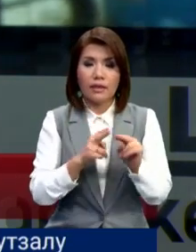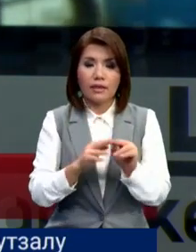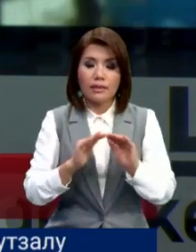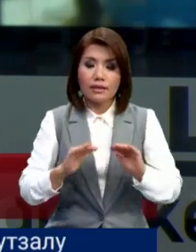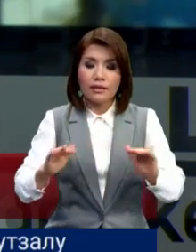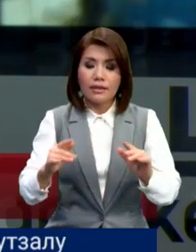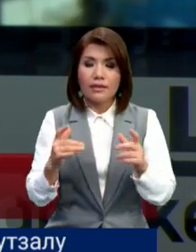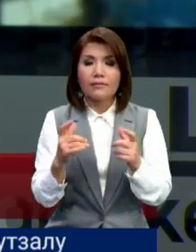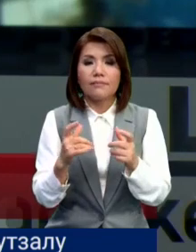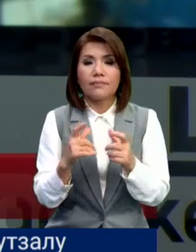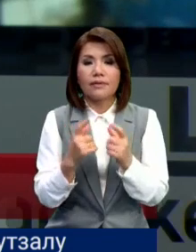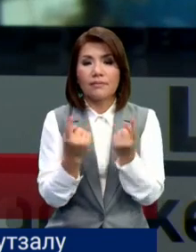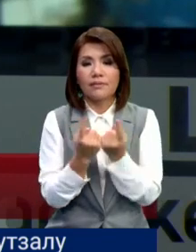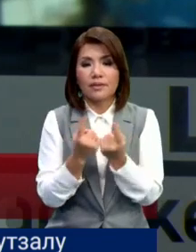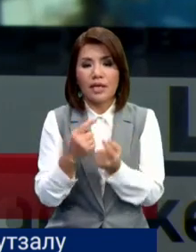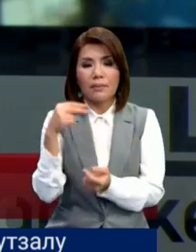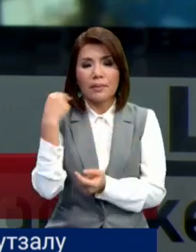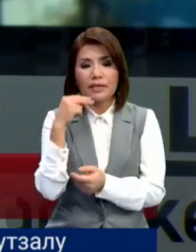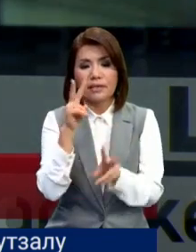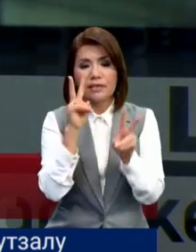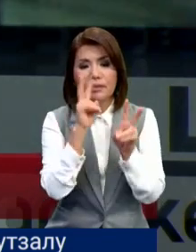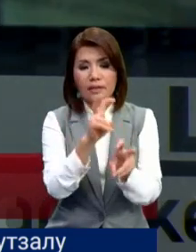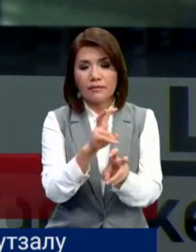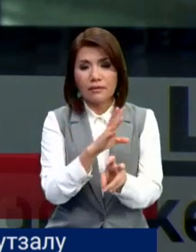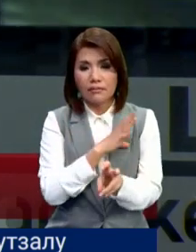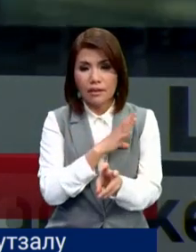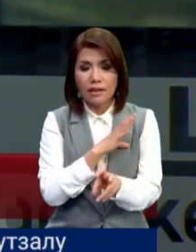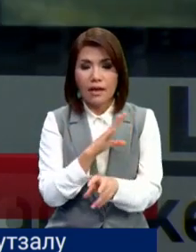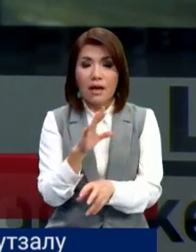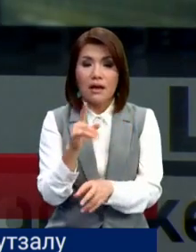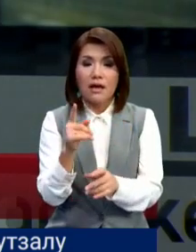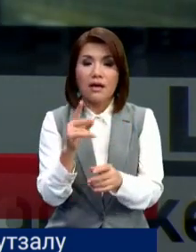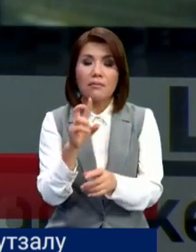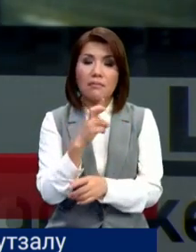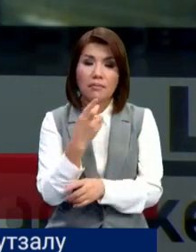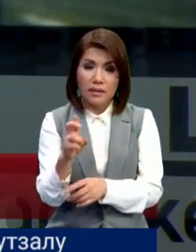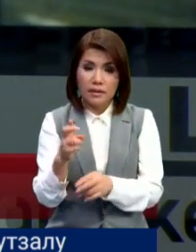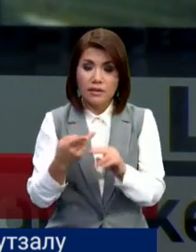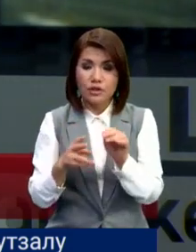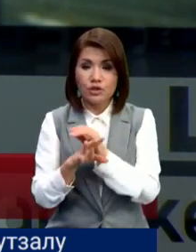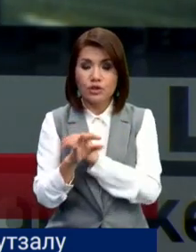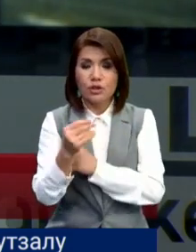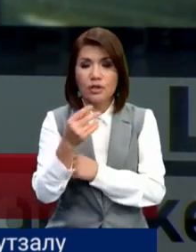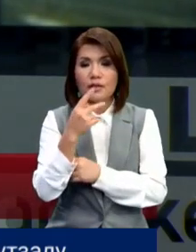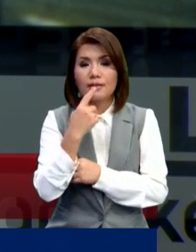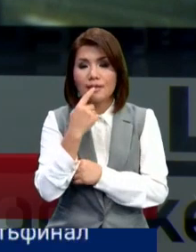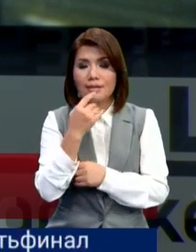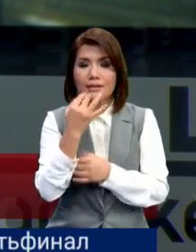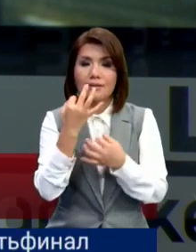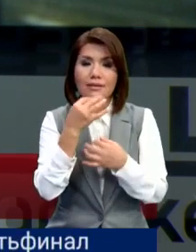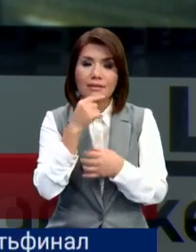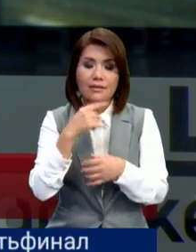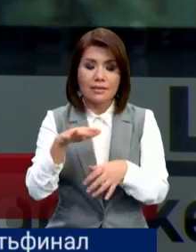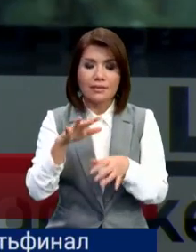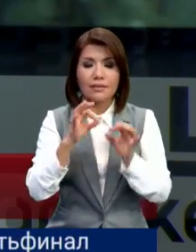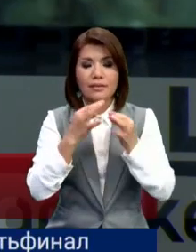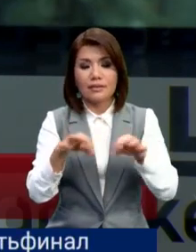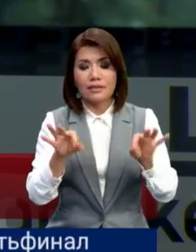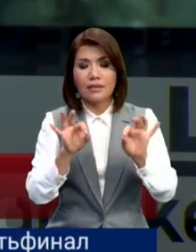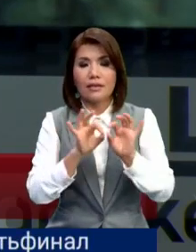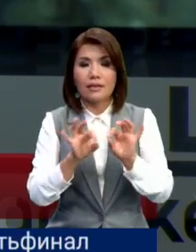сыныптастары 3 жылдан бері президент деп атайды екен. Егіздер қазірдің өзінде 3 тілде еркін сөйлейді, математикаға жүйрік.